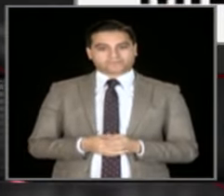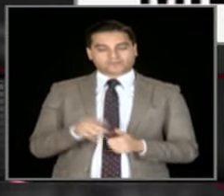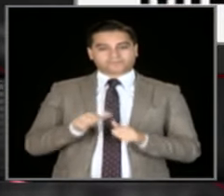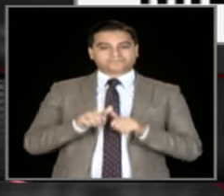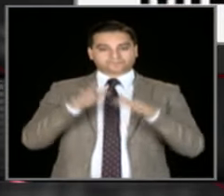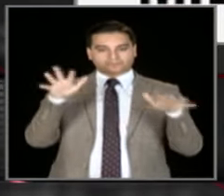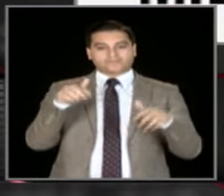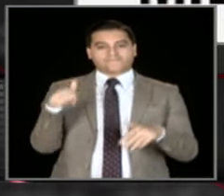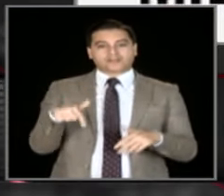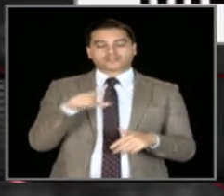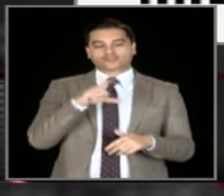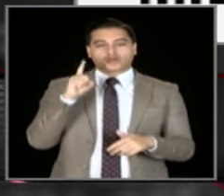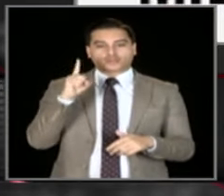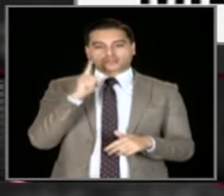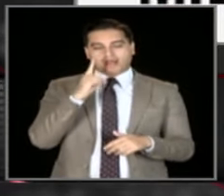اتأسست في ديسمبر